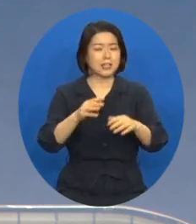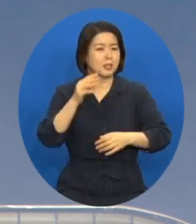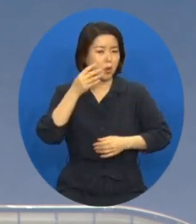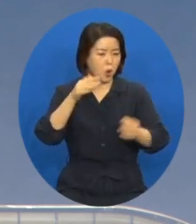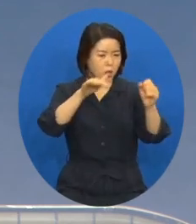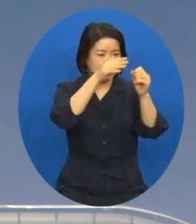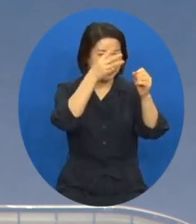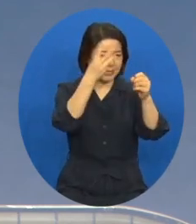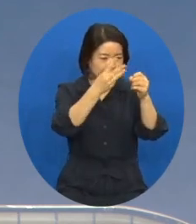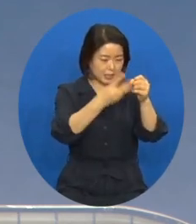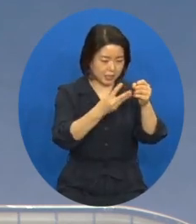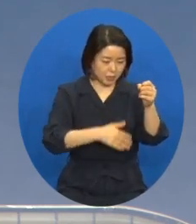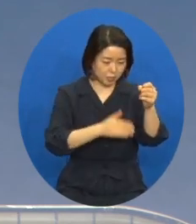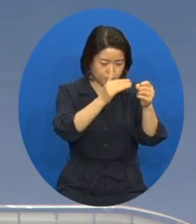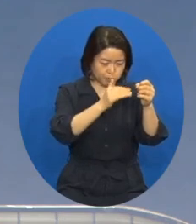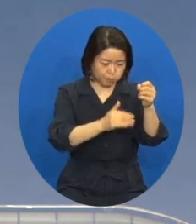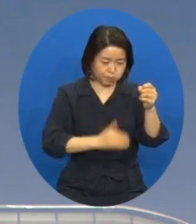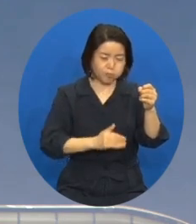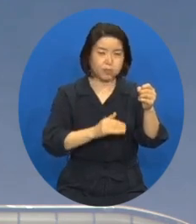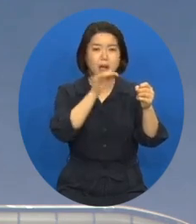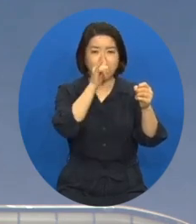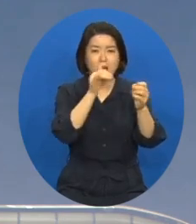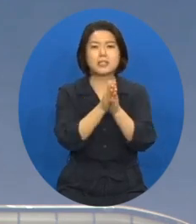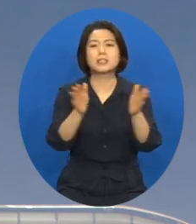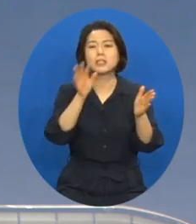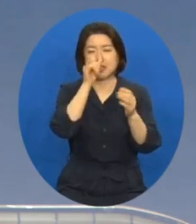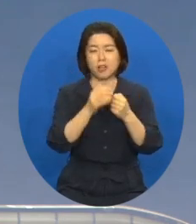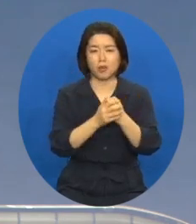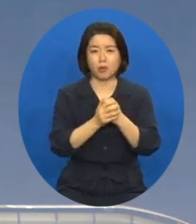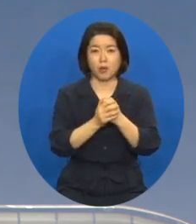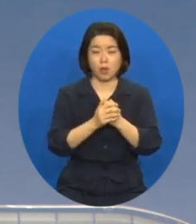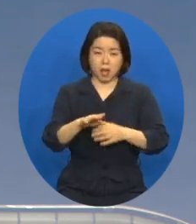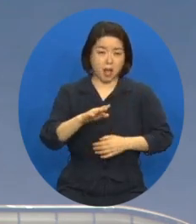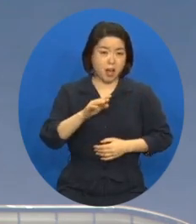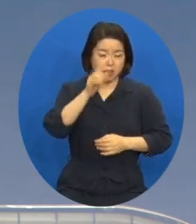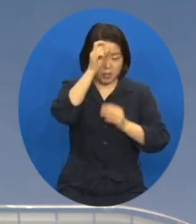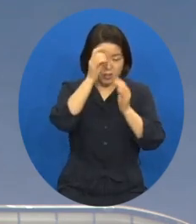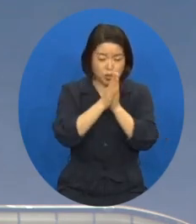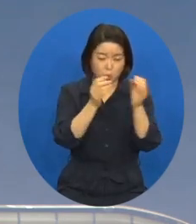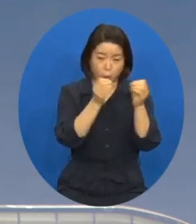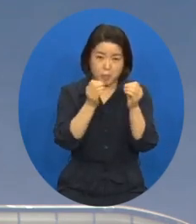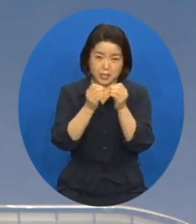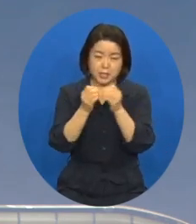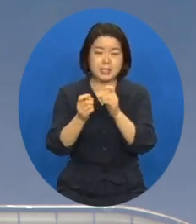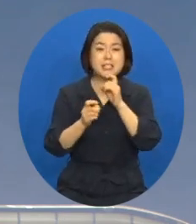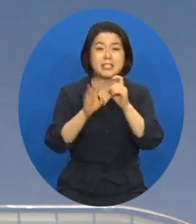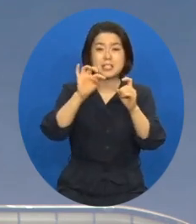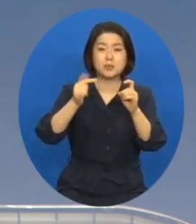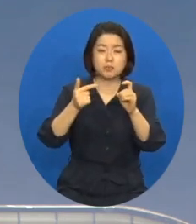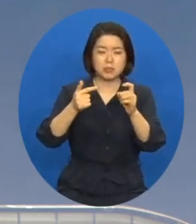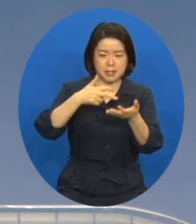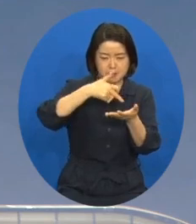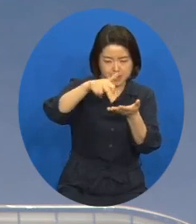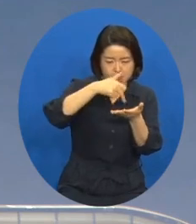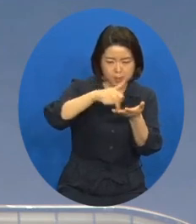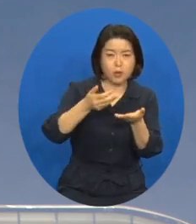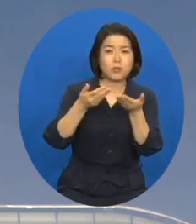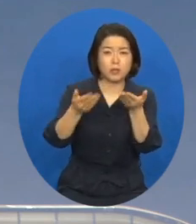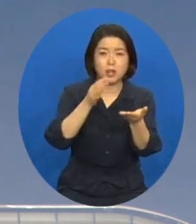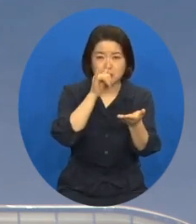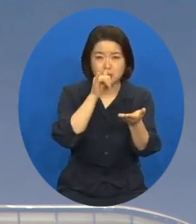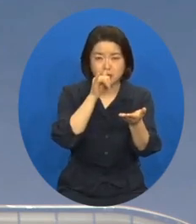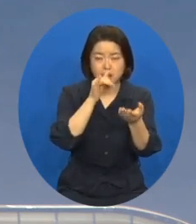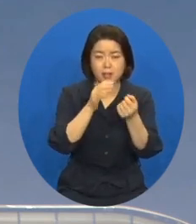여러분이 신청하시면 매일 기도 메시지가 한 10분 정도의 메시지가 매일 카톡으로 갑니다.